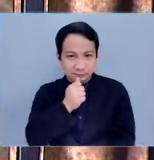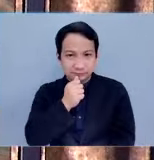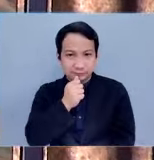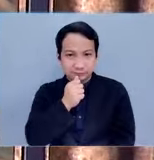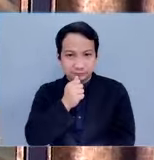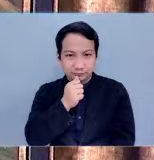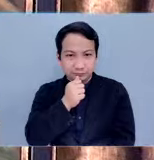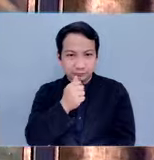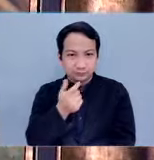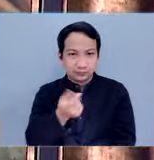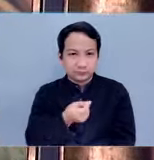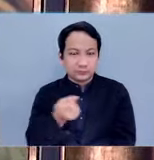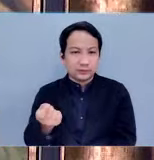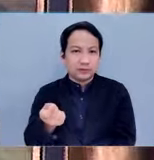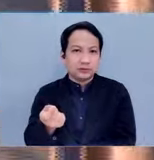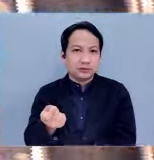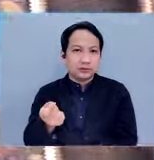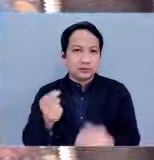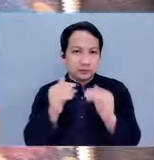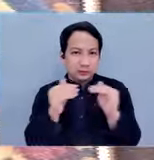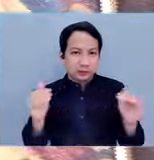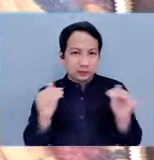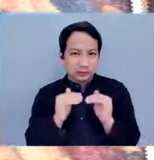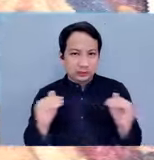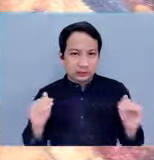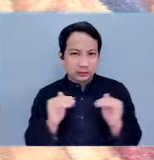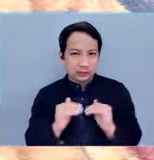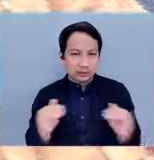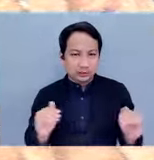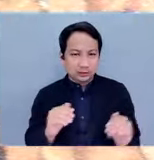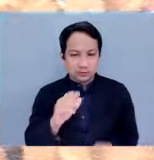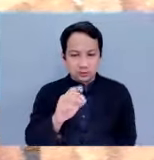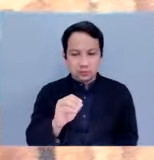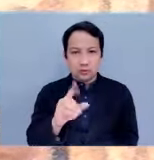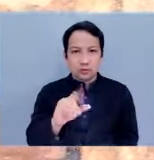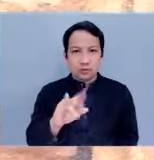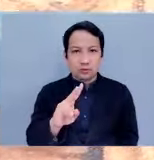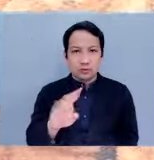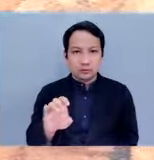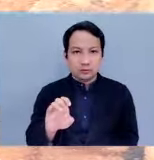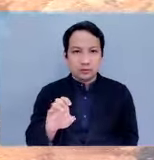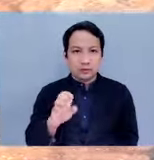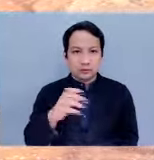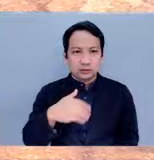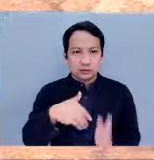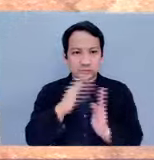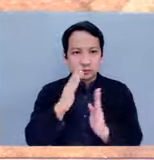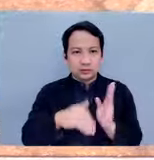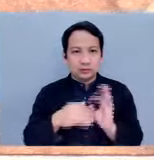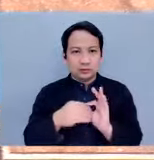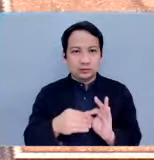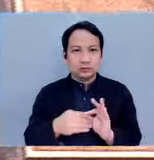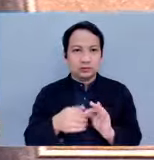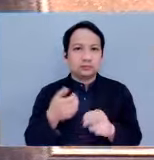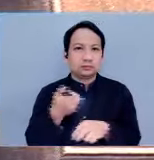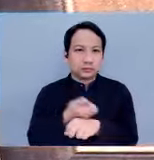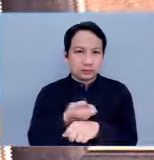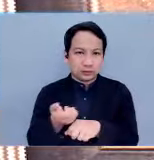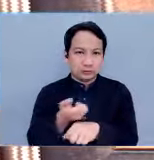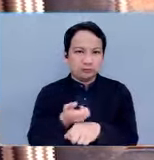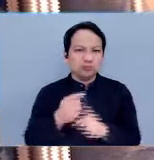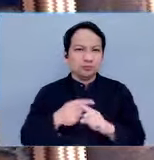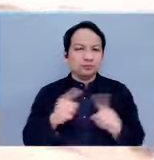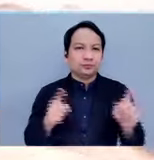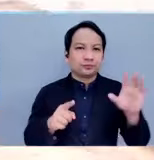the paintings po layer by layer as well kasi I'm using an oil paint as oil, a medium. Oil, that's what I was gonna say. So, mahirap gawin. Yeah, so it's quite different po kasi from